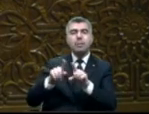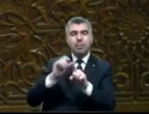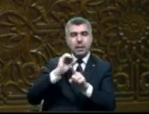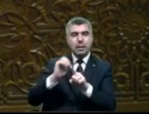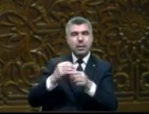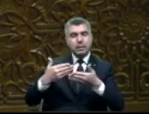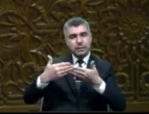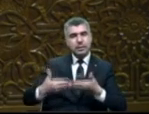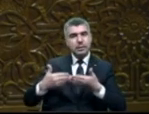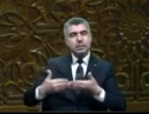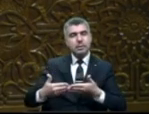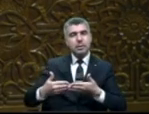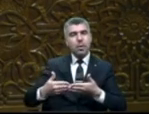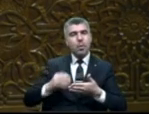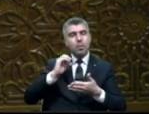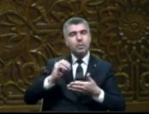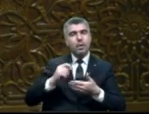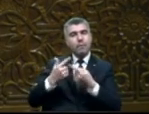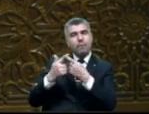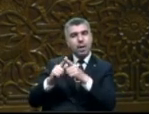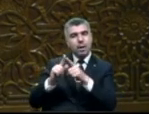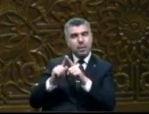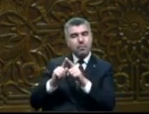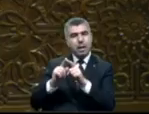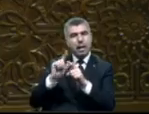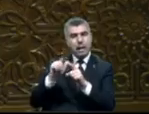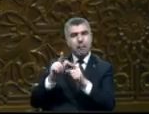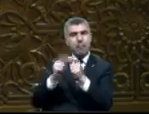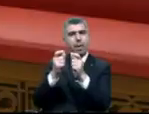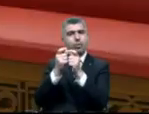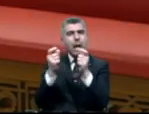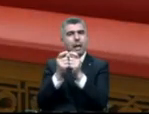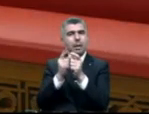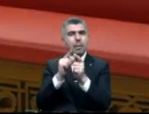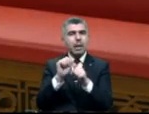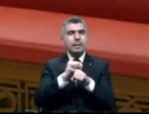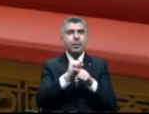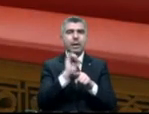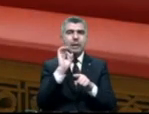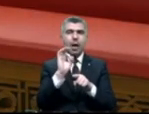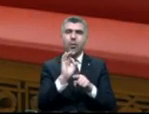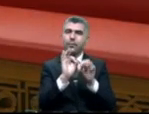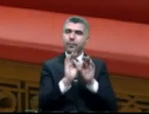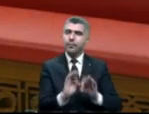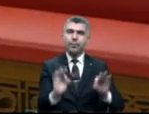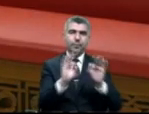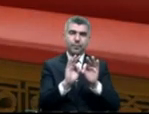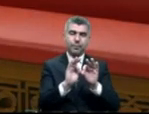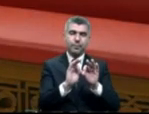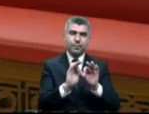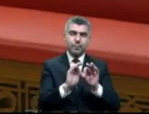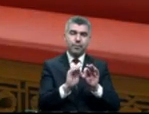المفوض المعتمد من طرف بعض القطاعات les instituts à gestion délégués، واللي كان